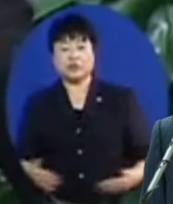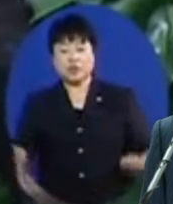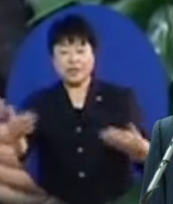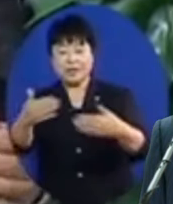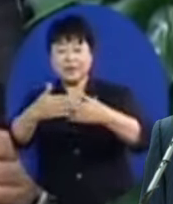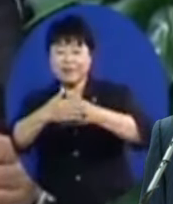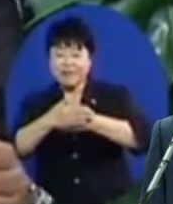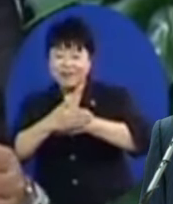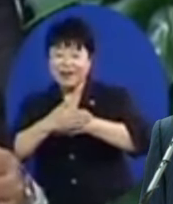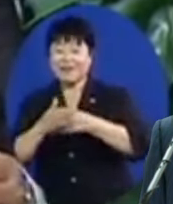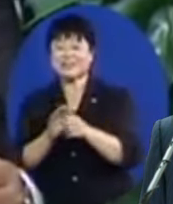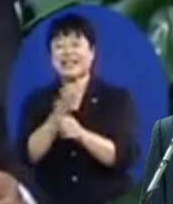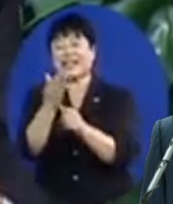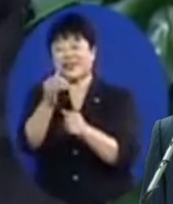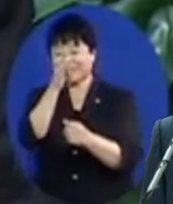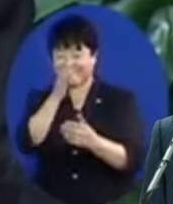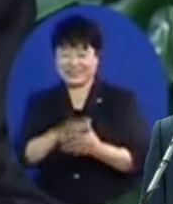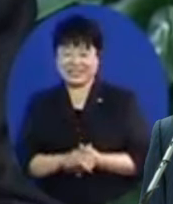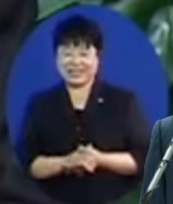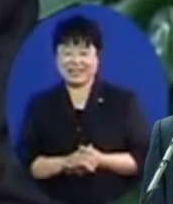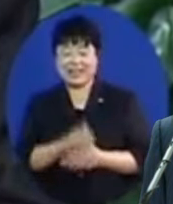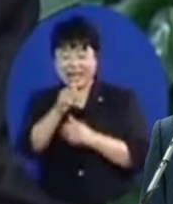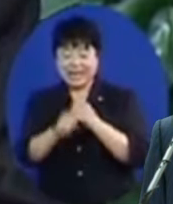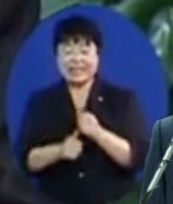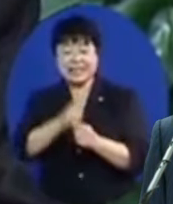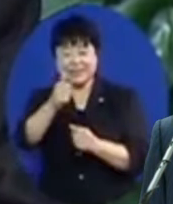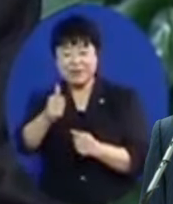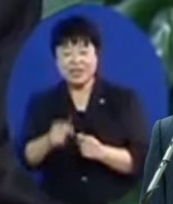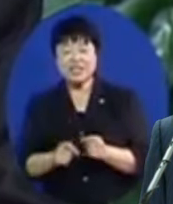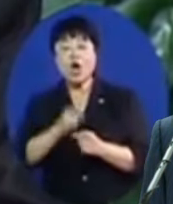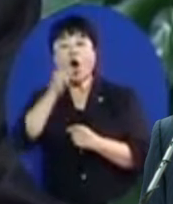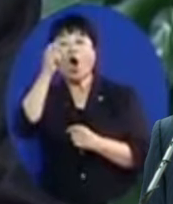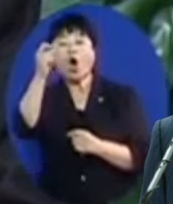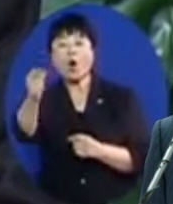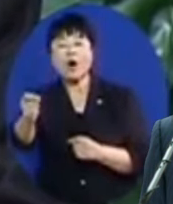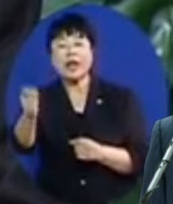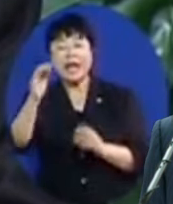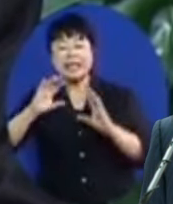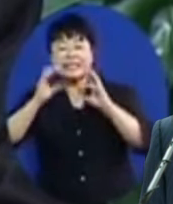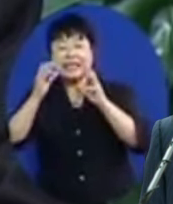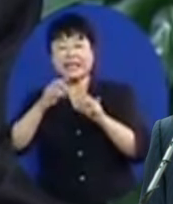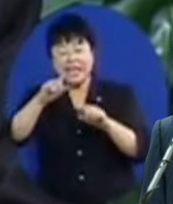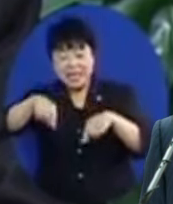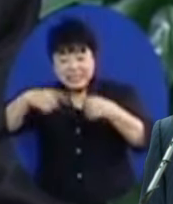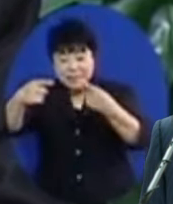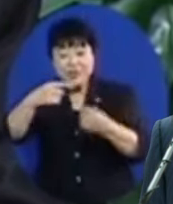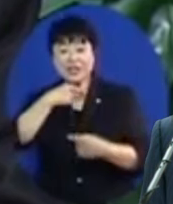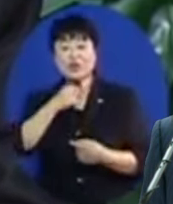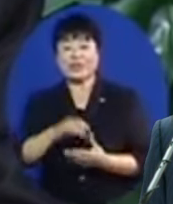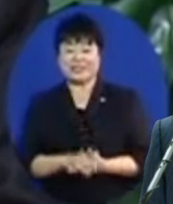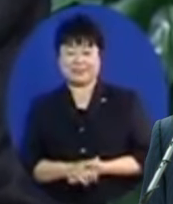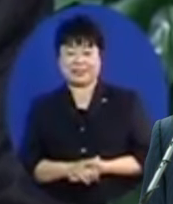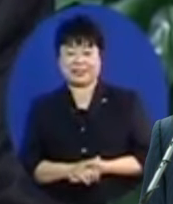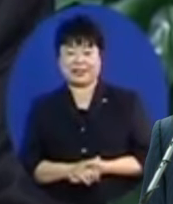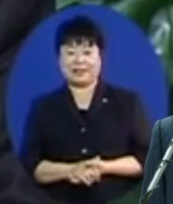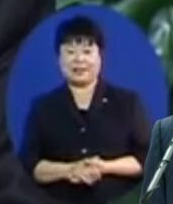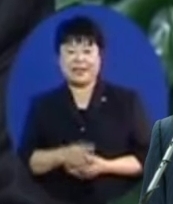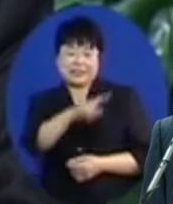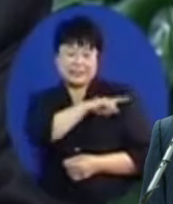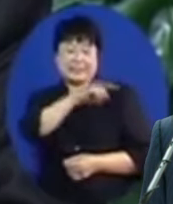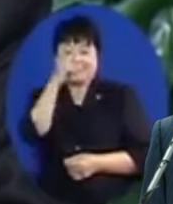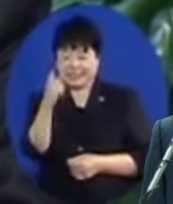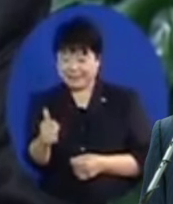내밀어 끌어안고 사랑하시는 것입니다. 그리고 하나님의 영원한 천국에 참여하기를 원하시는 것입니다. 그것이